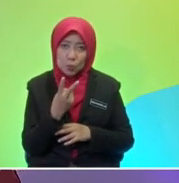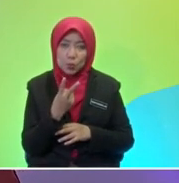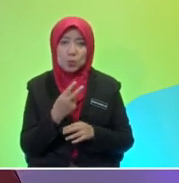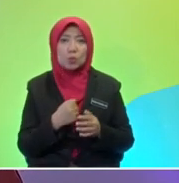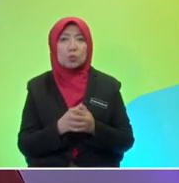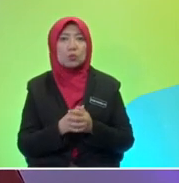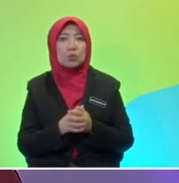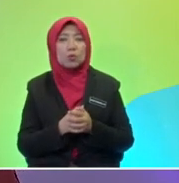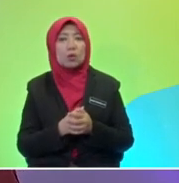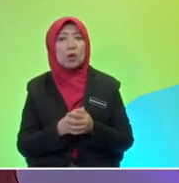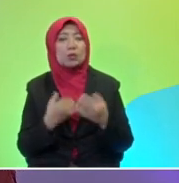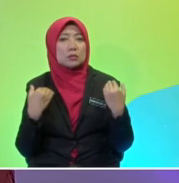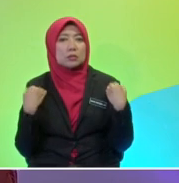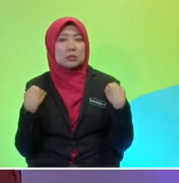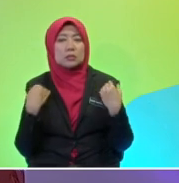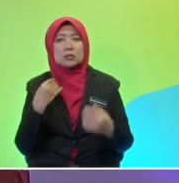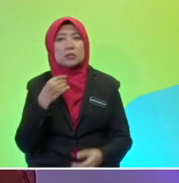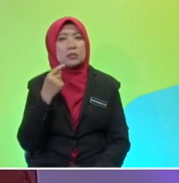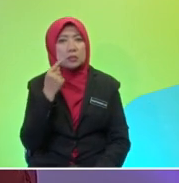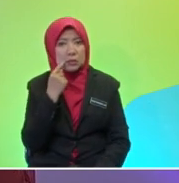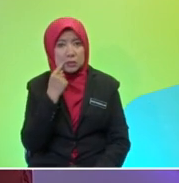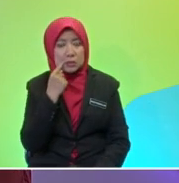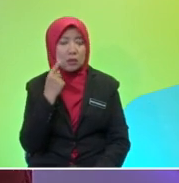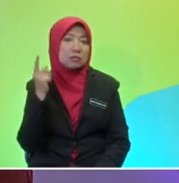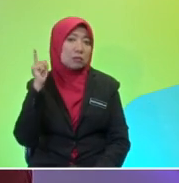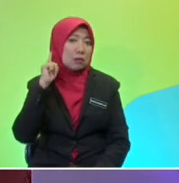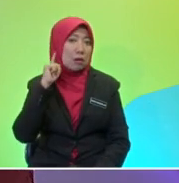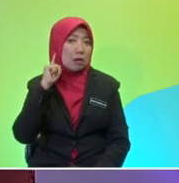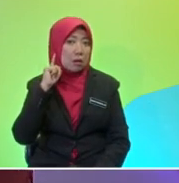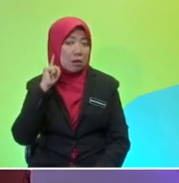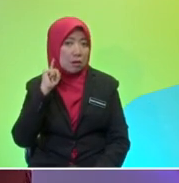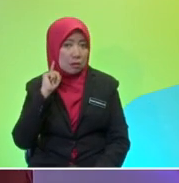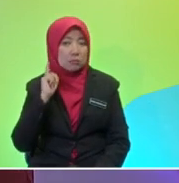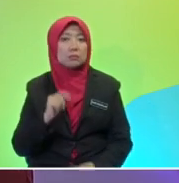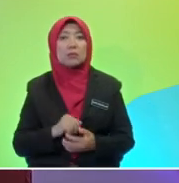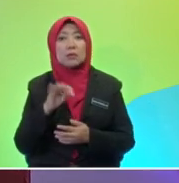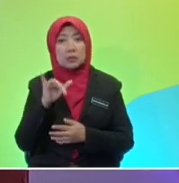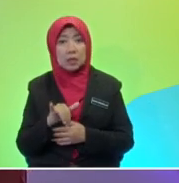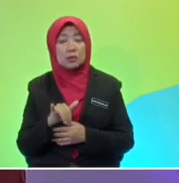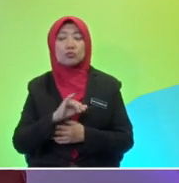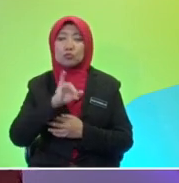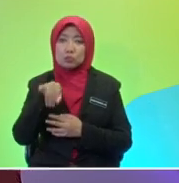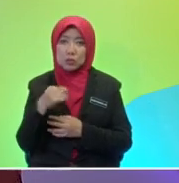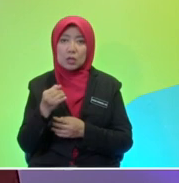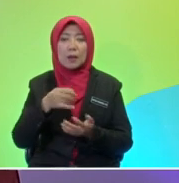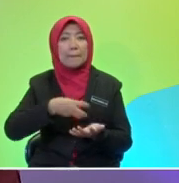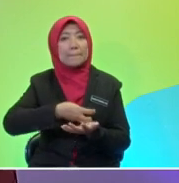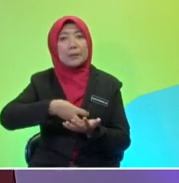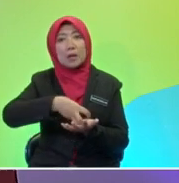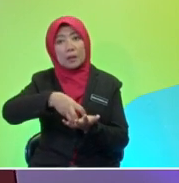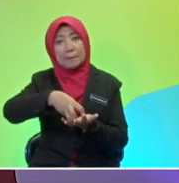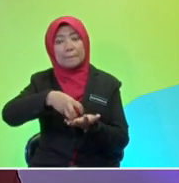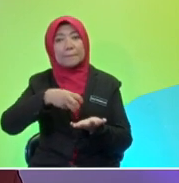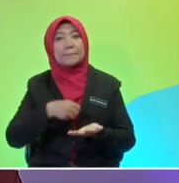gigi itu bukan geraham huh Lepas tuh anak-anak ini dia serangga yang merayap merayap nanti kita